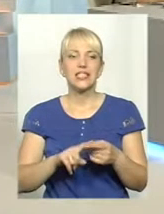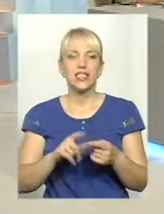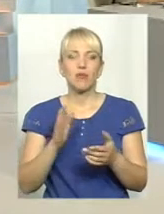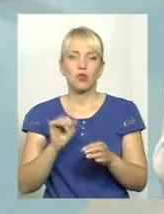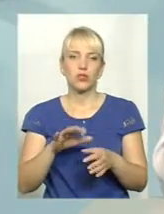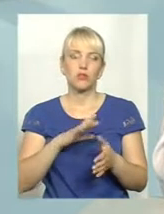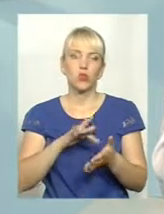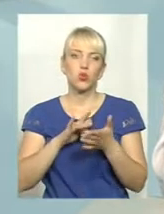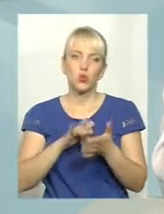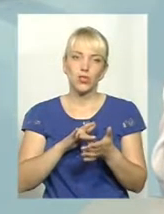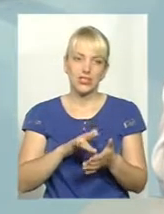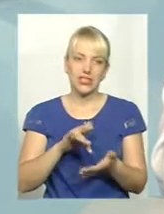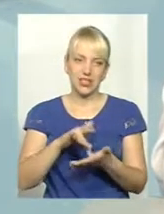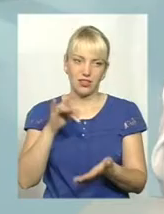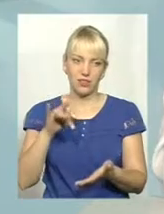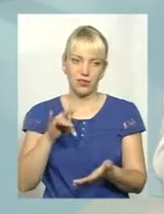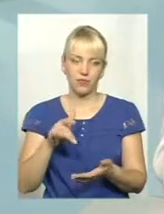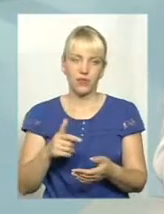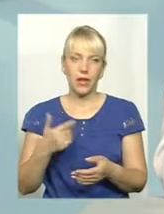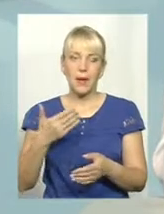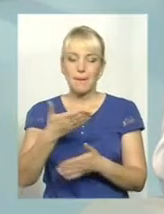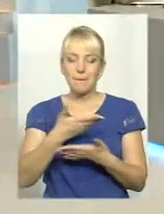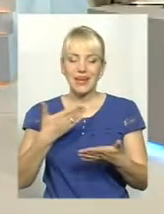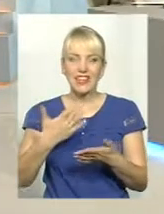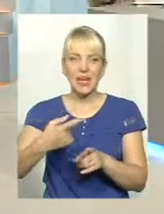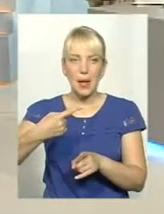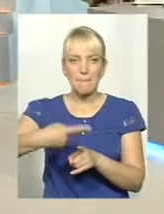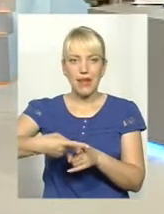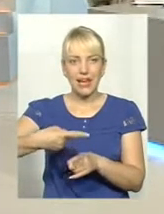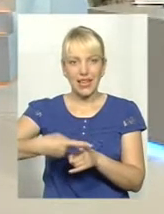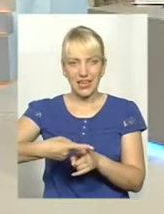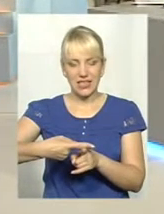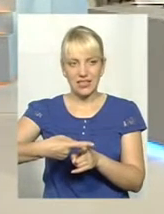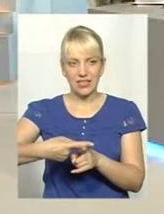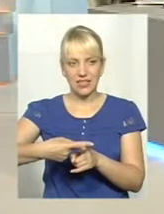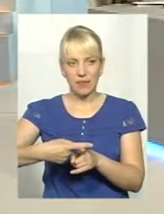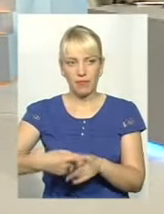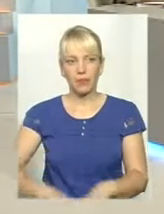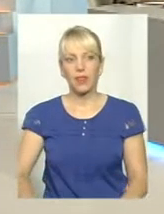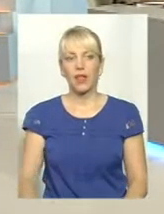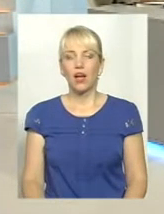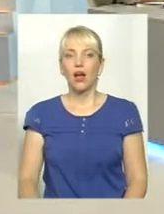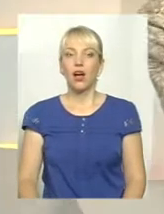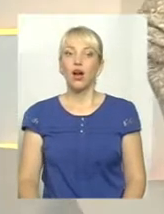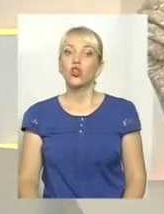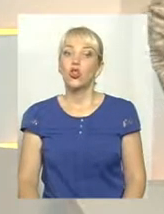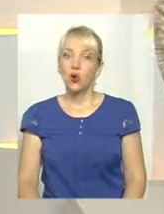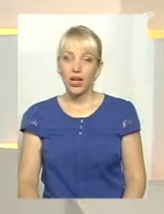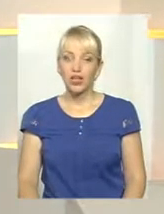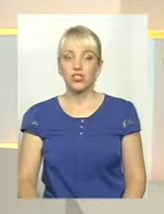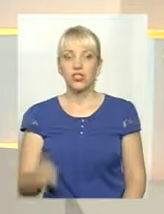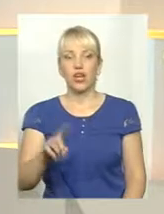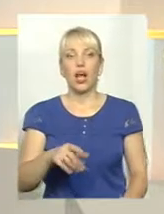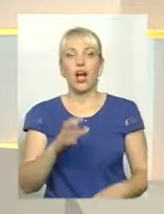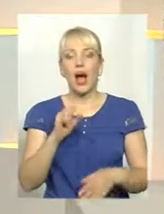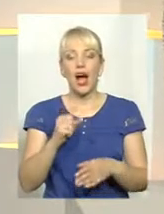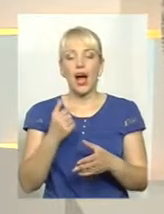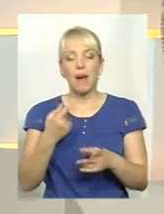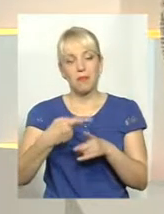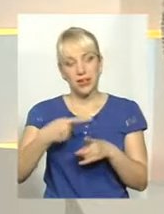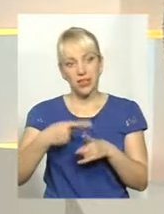прикордонною областю. Ось. І це також потрібно враховувати, тобто через нас пролягає багато шляхів. Ось,